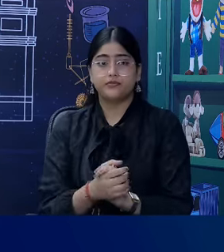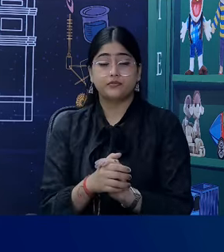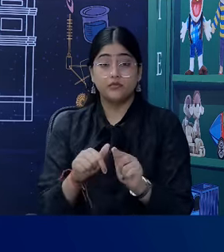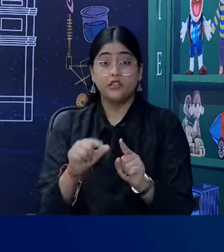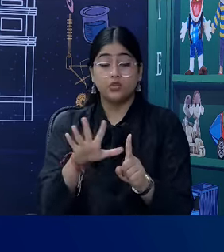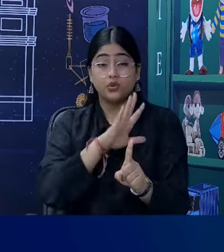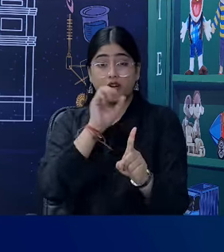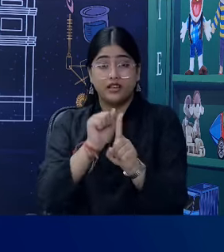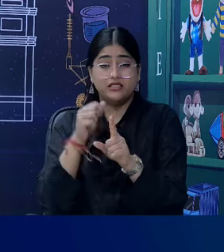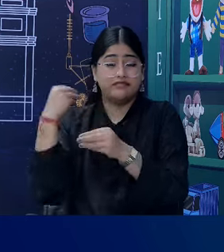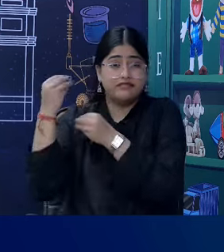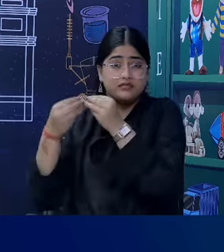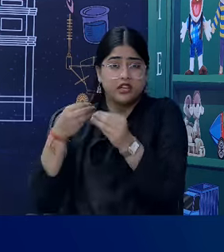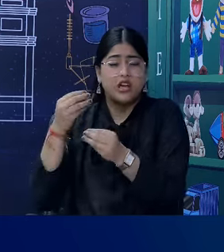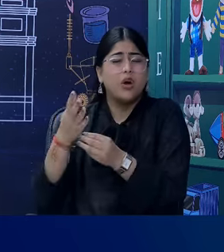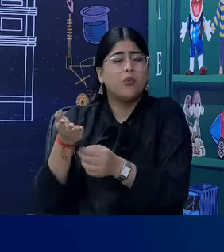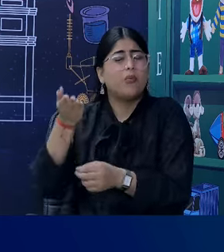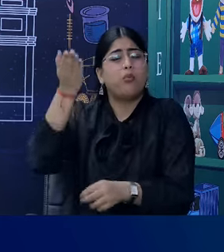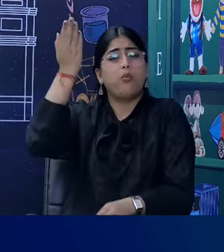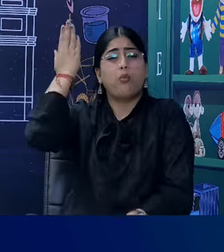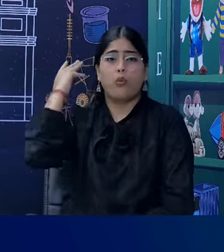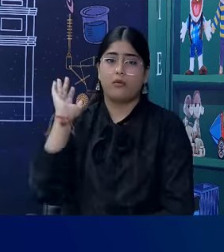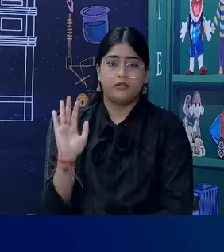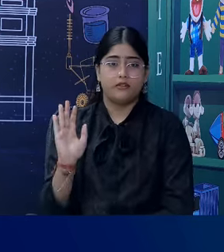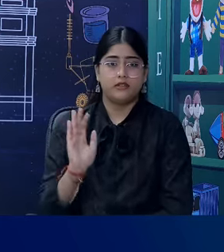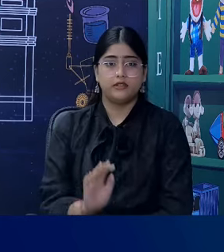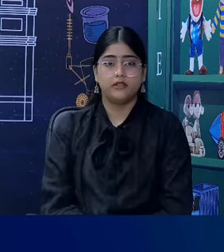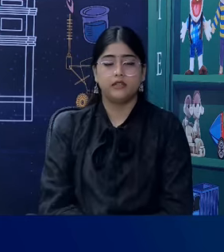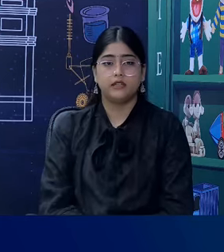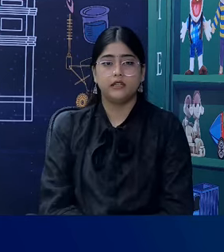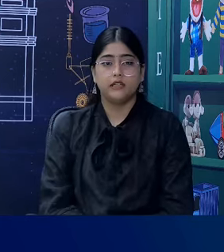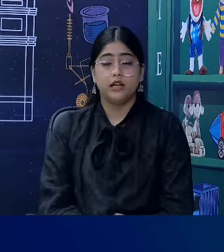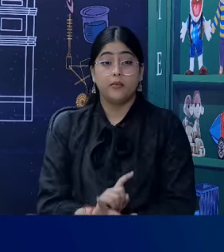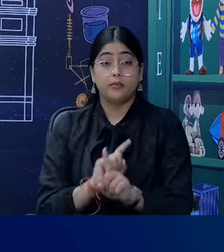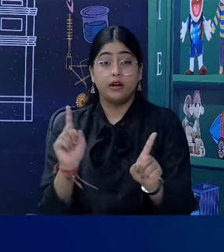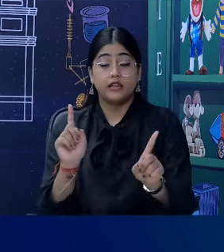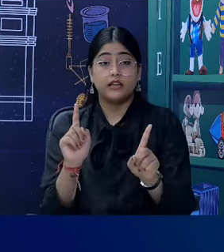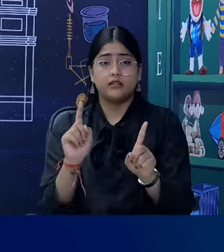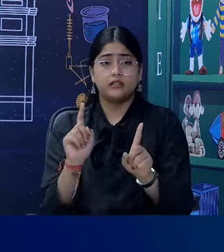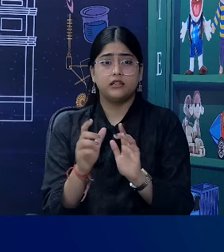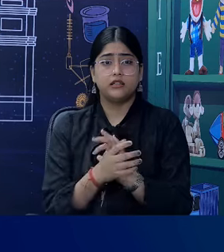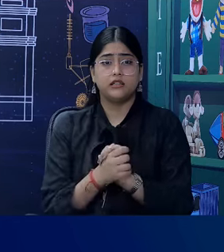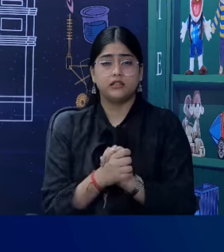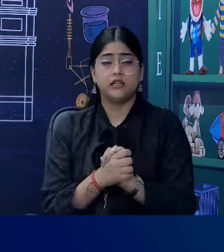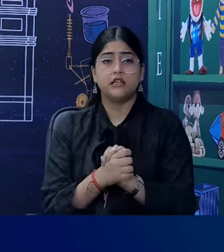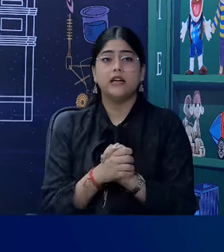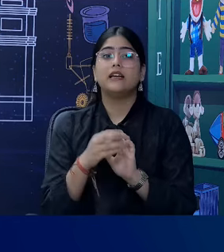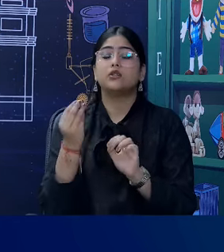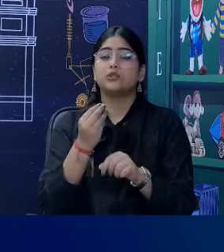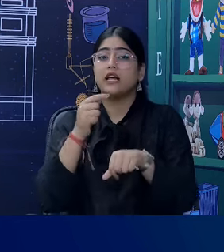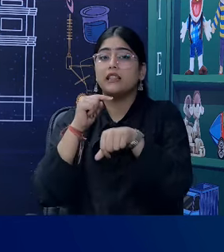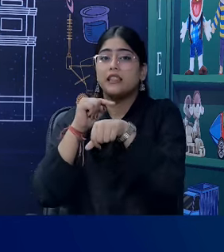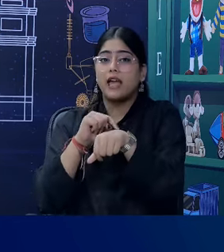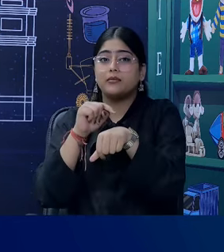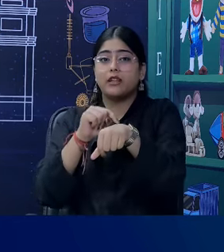संस्कृति है यह बहुत पहले से युग और युगांतर से चली आ रही है लेकिन होता क्या है कि ऐसा नहीं है यह जो है समय समय के साथ